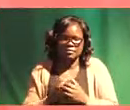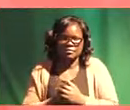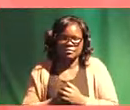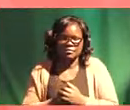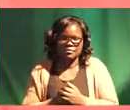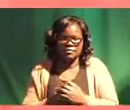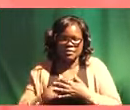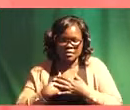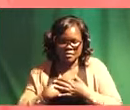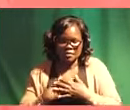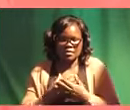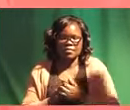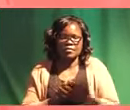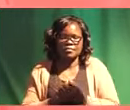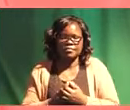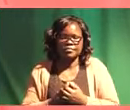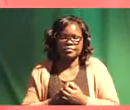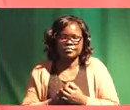Mheshimiwa